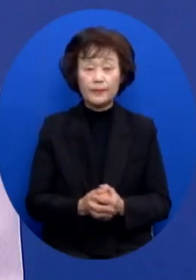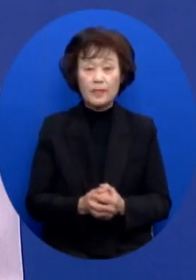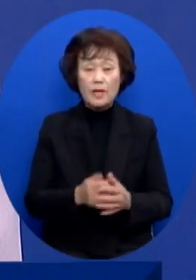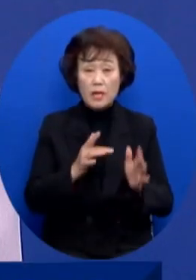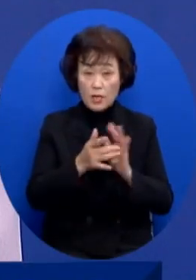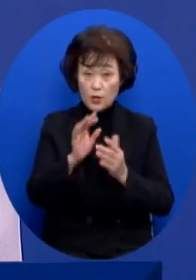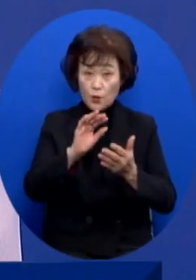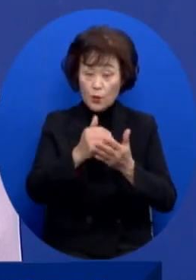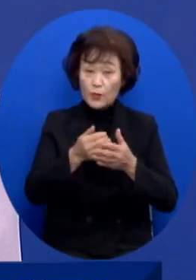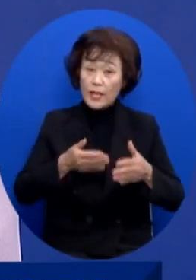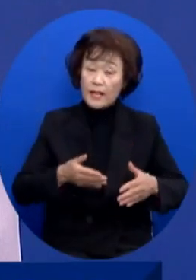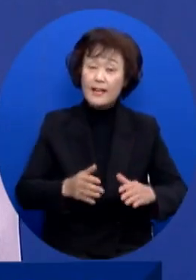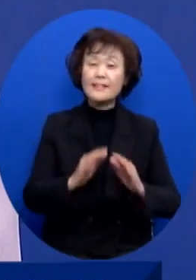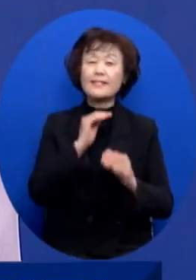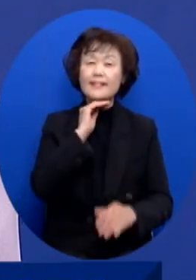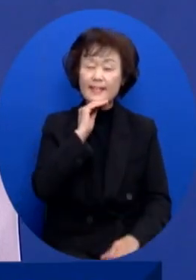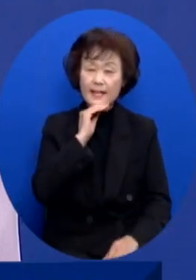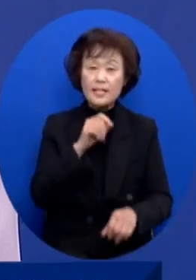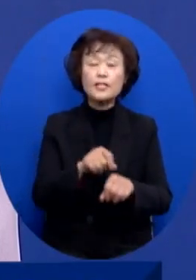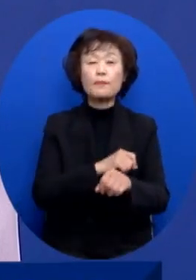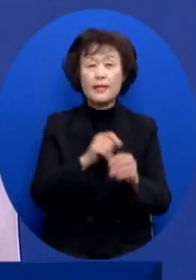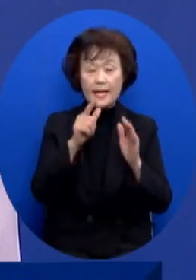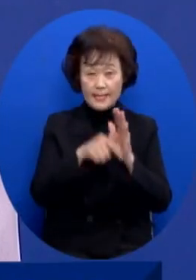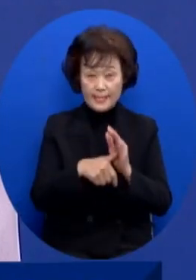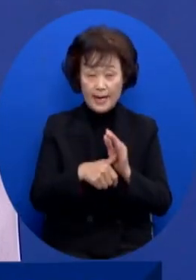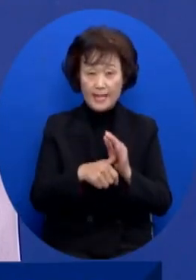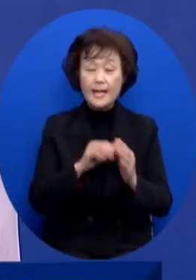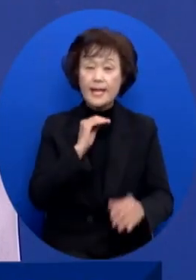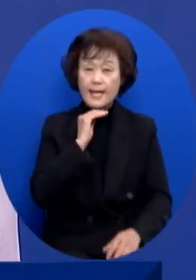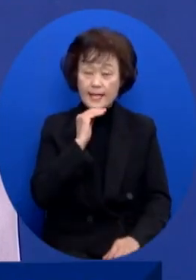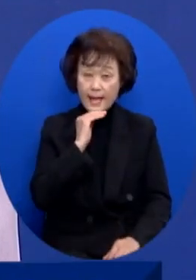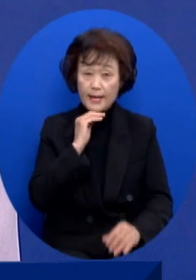예수 그리스도의 탄생을 기다리는 특별한 시간